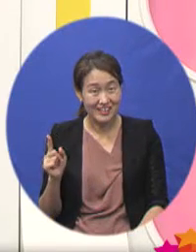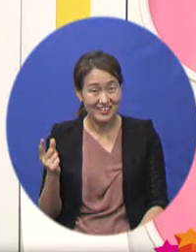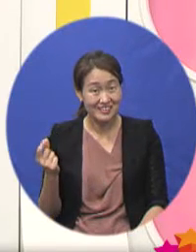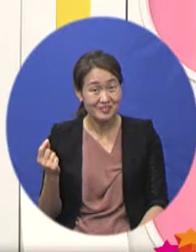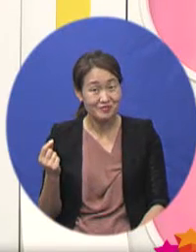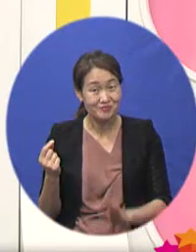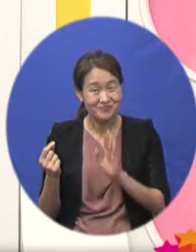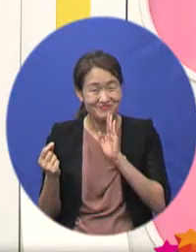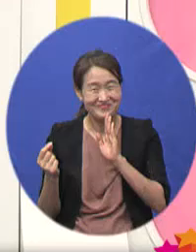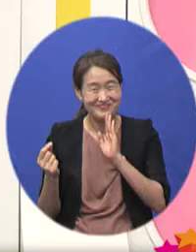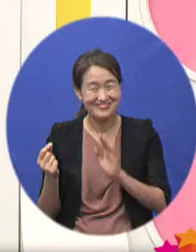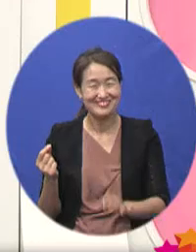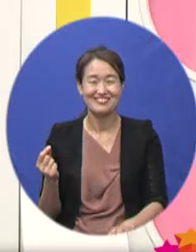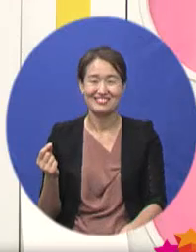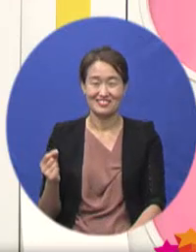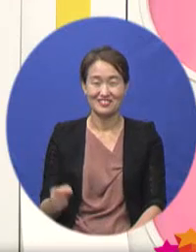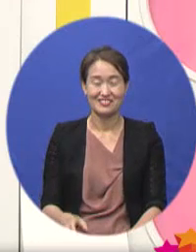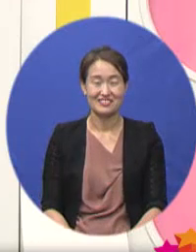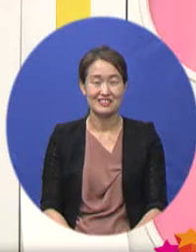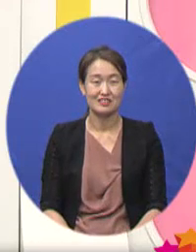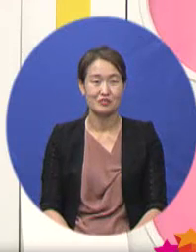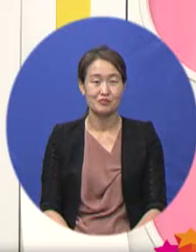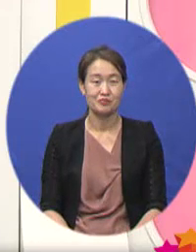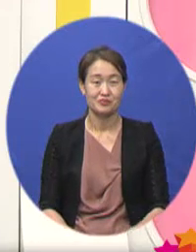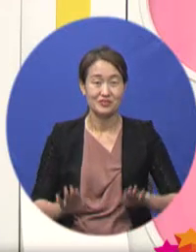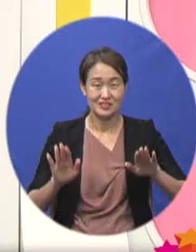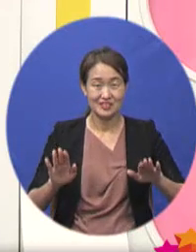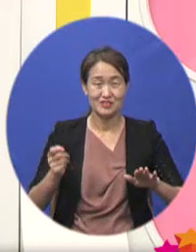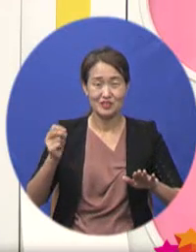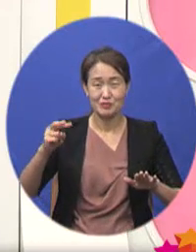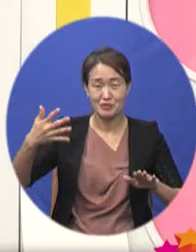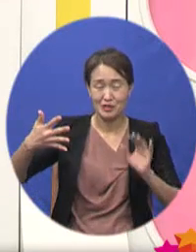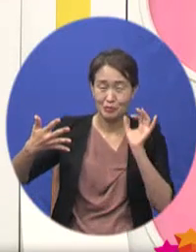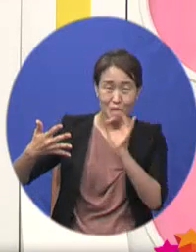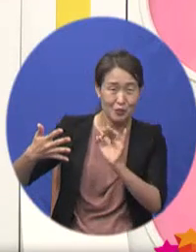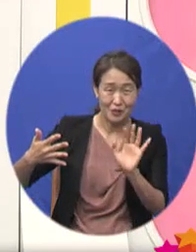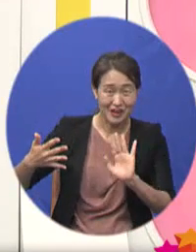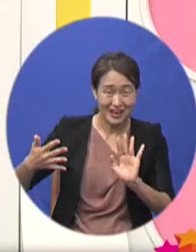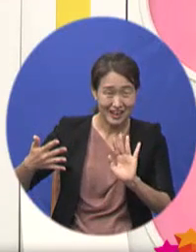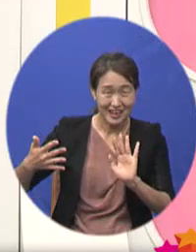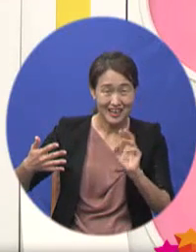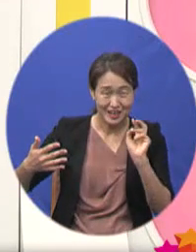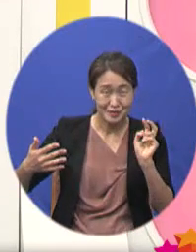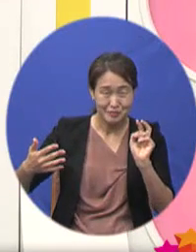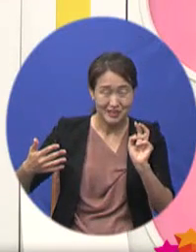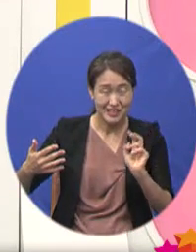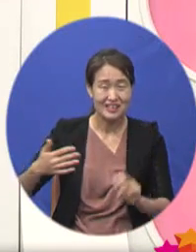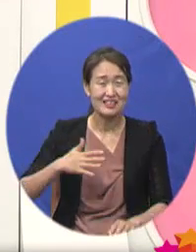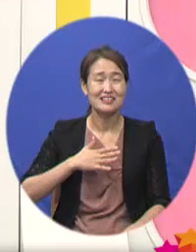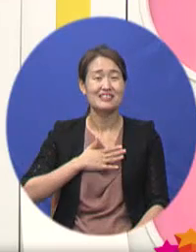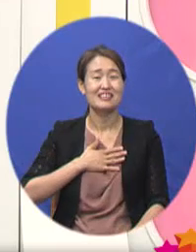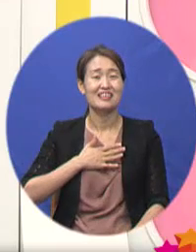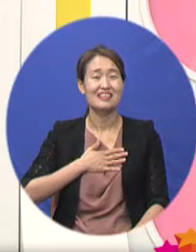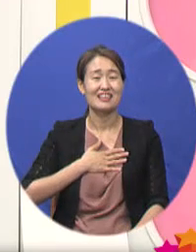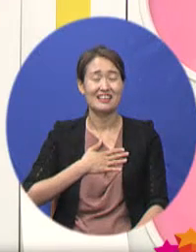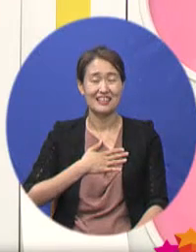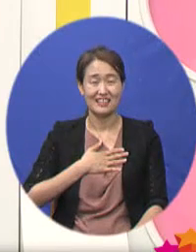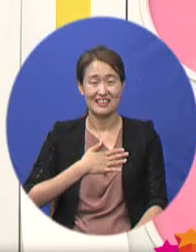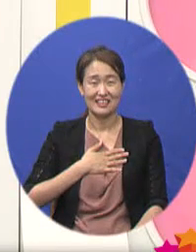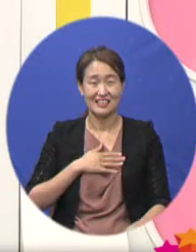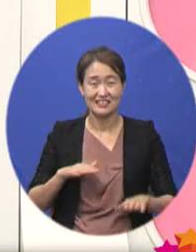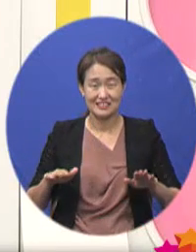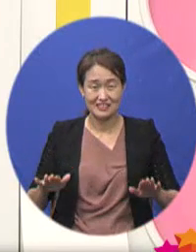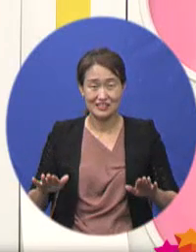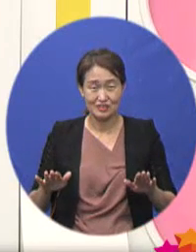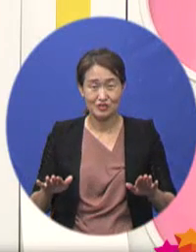네, 길정화요. 예. 아 네 지금 텔레비전 보고 계시는구나. 예. 예 내가 예. 지금 예. 두